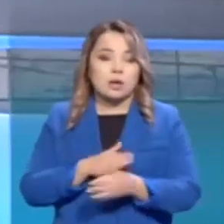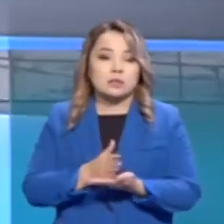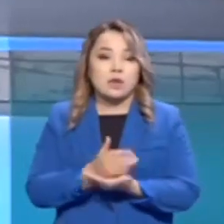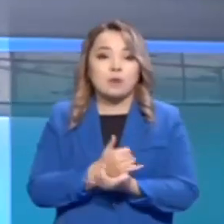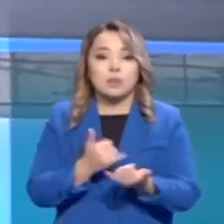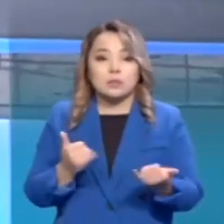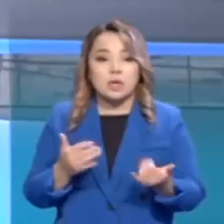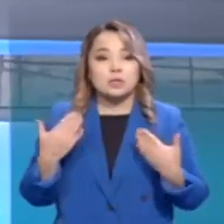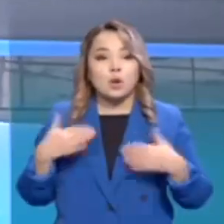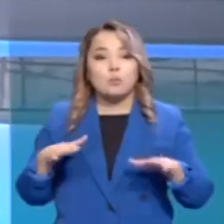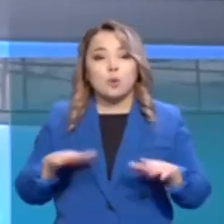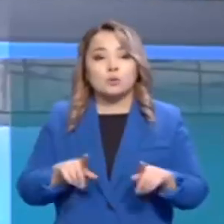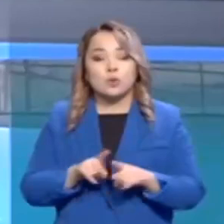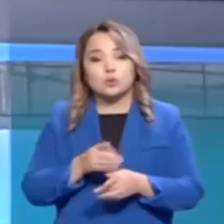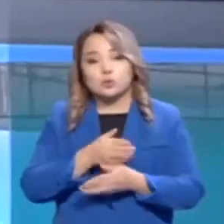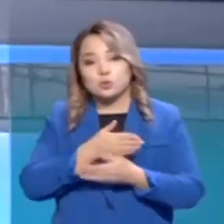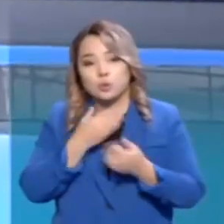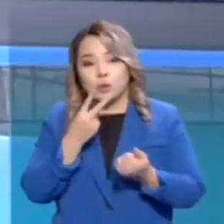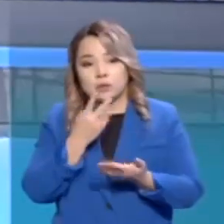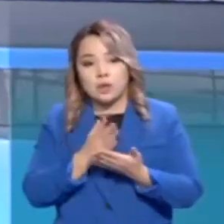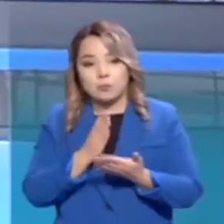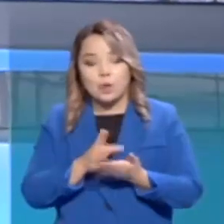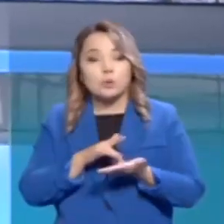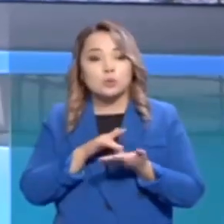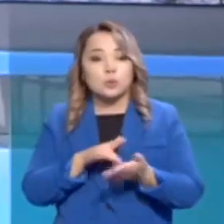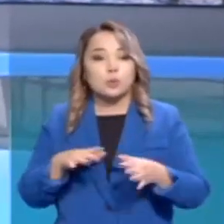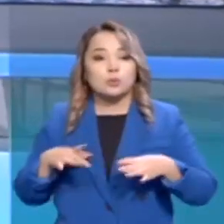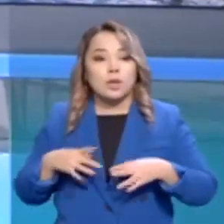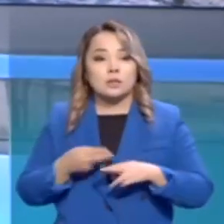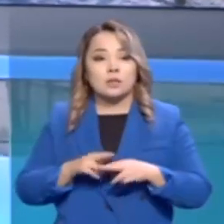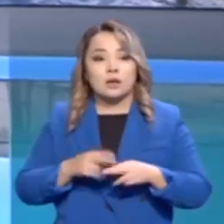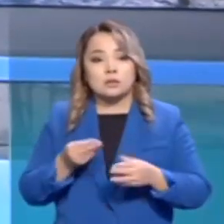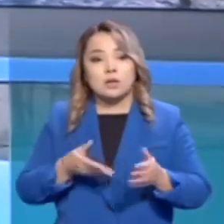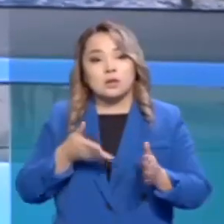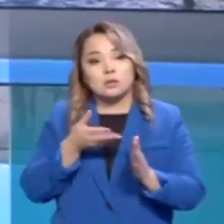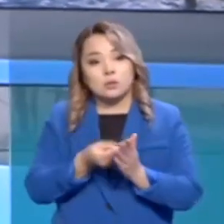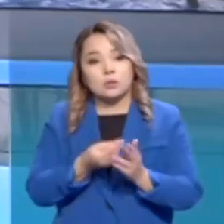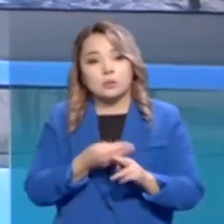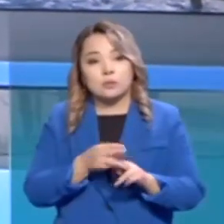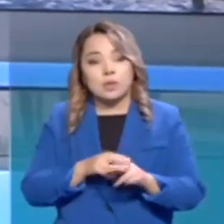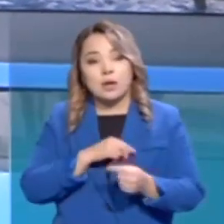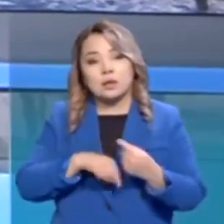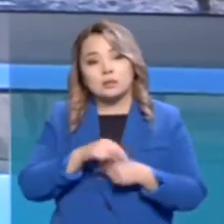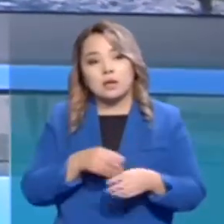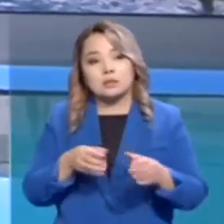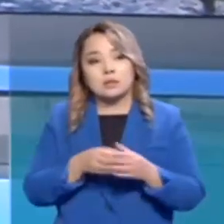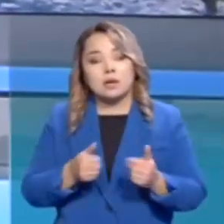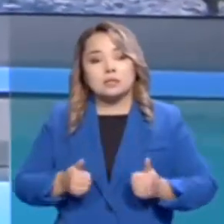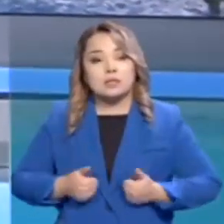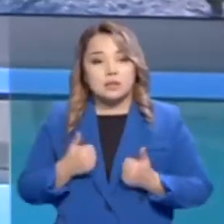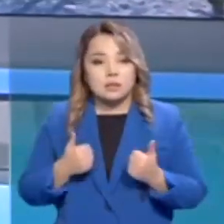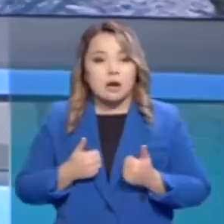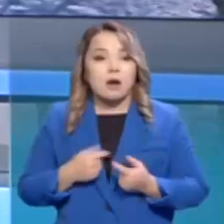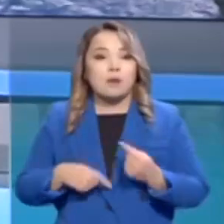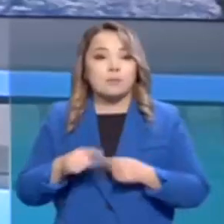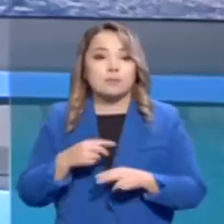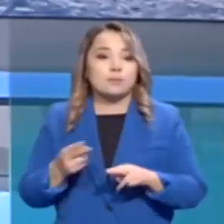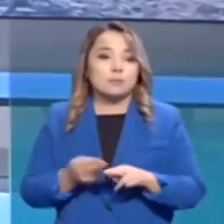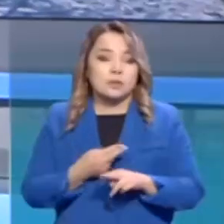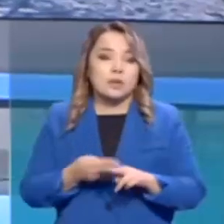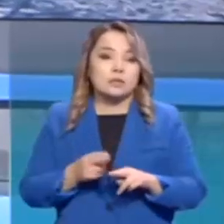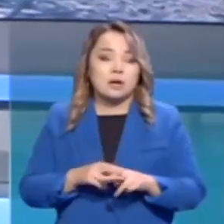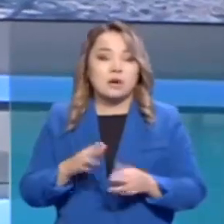көрсететін демалыс орындары жоқтың қасы. Туризм саласына қаржы құйғысы келетін кәсіпкерлерді ынталандыру үшін қайтарымсыз